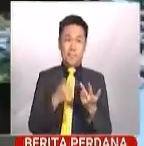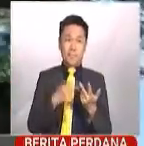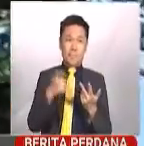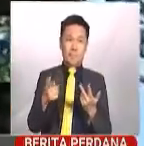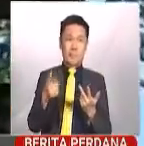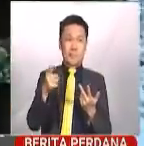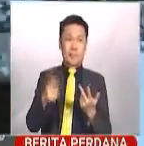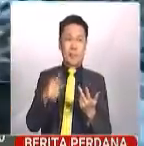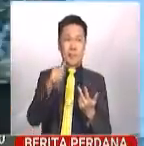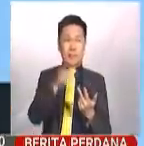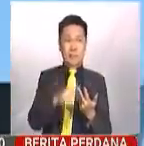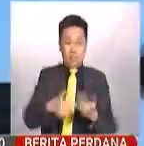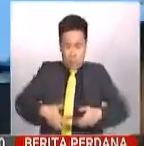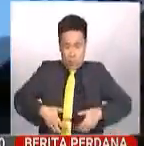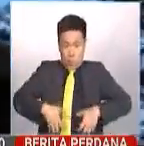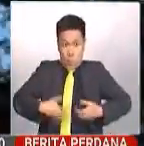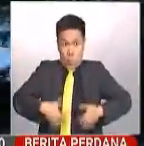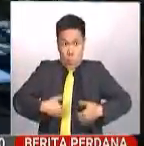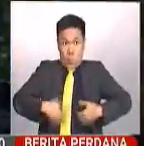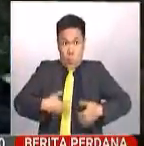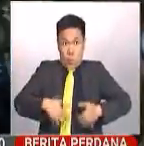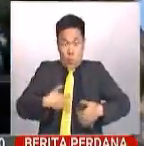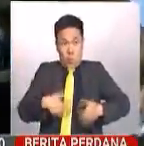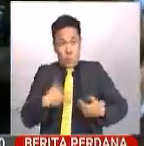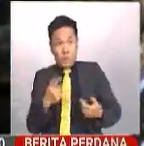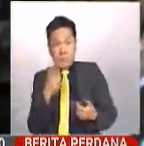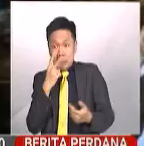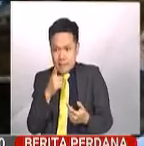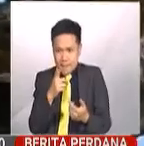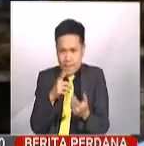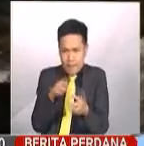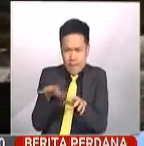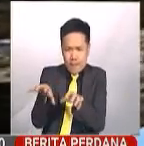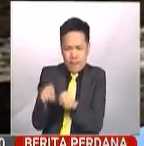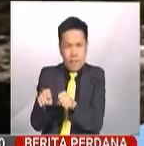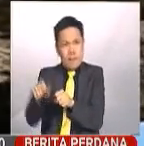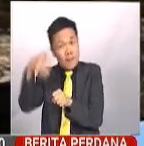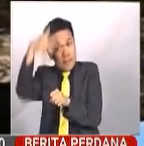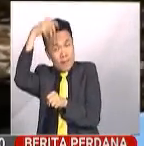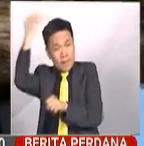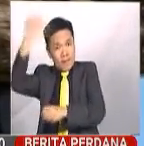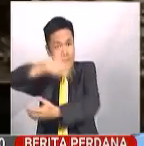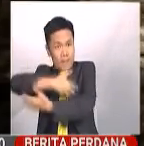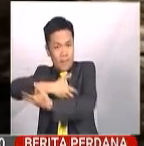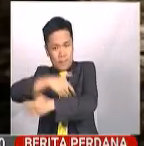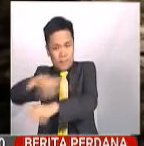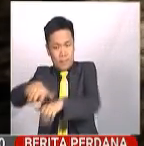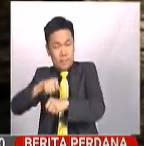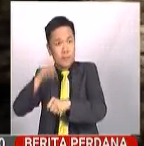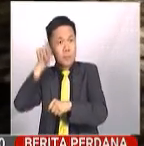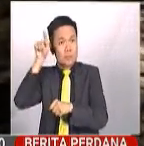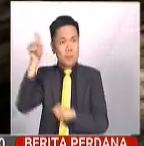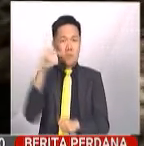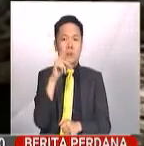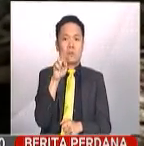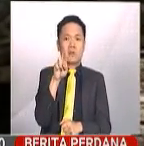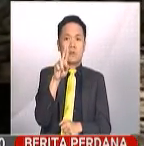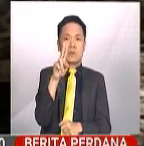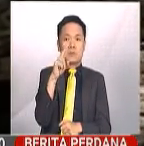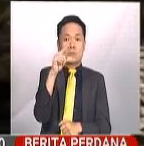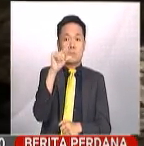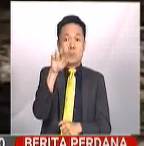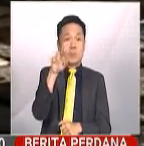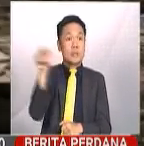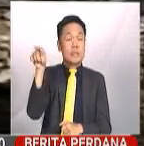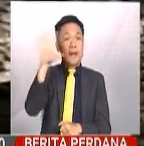Seekor babun jantan telah mencuri perhatian selepas dia dilihat menculik seekor anak singa di Taman Negara Kruger di Afrika